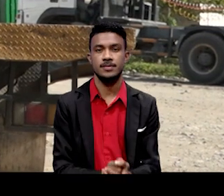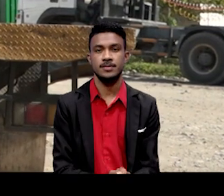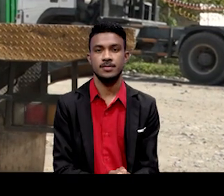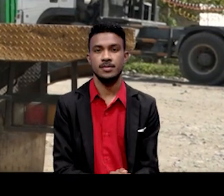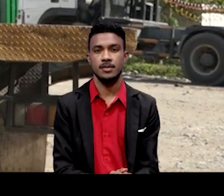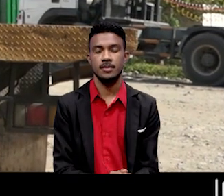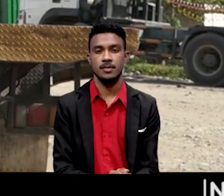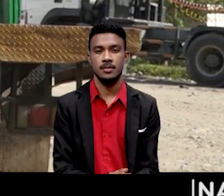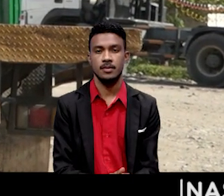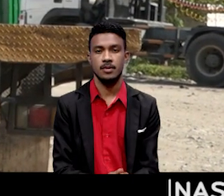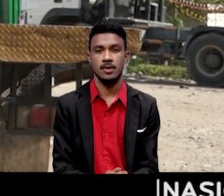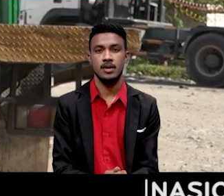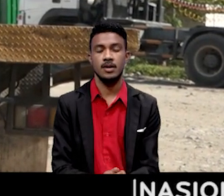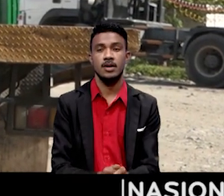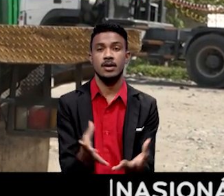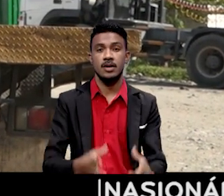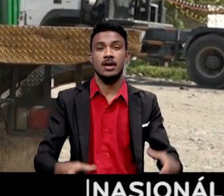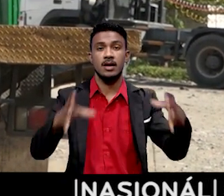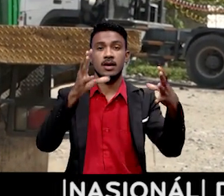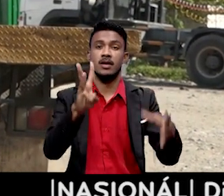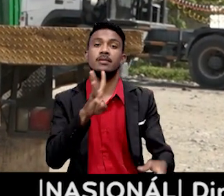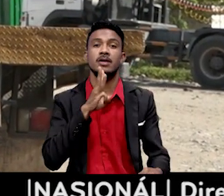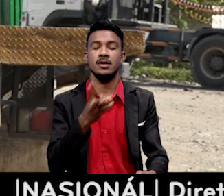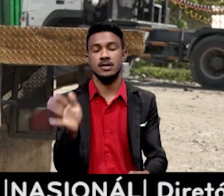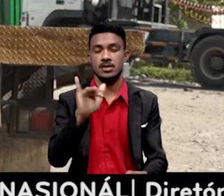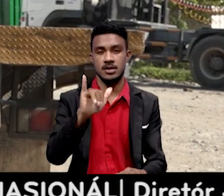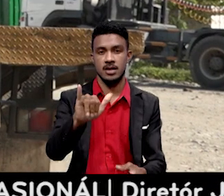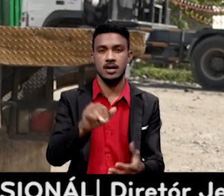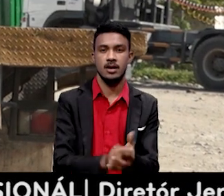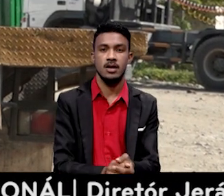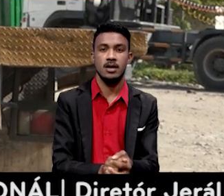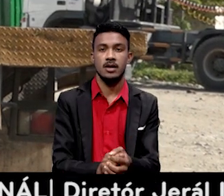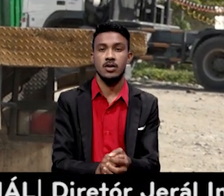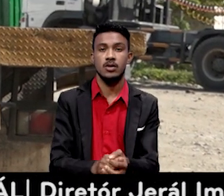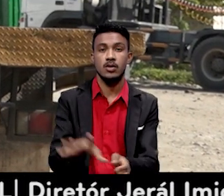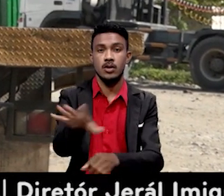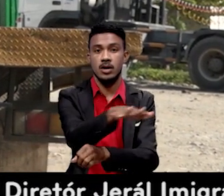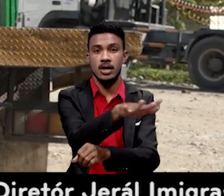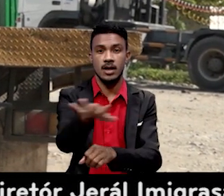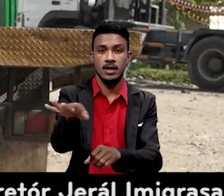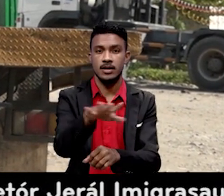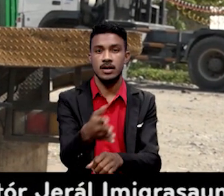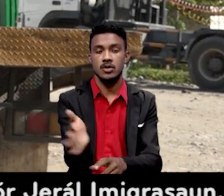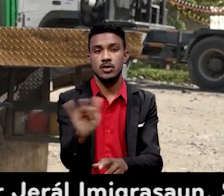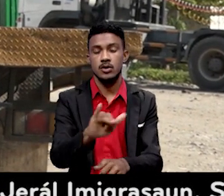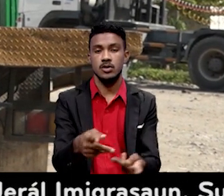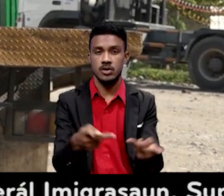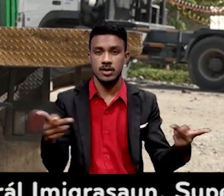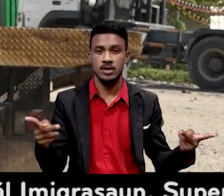be ten ki be ne ne sira aruka rega te a sir rohan baroan para is la